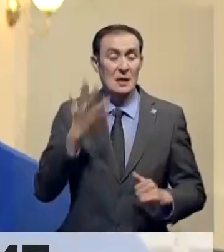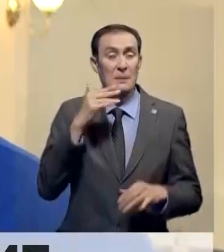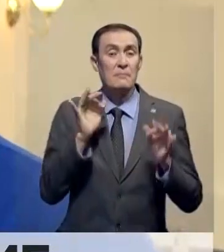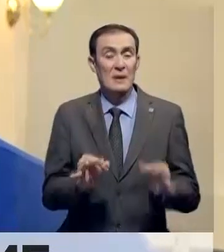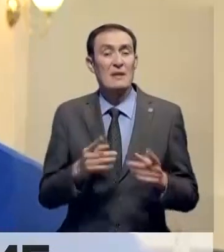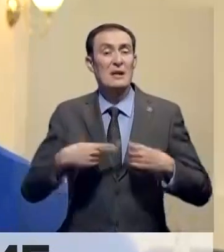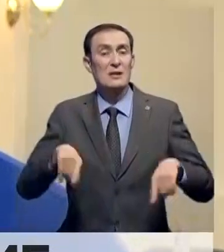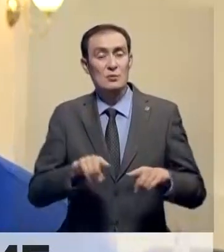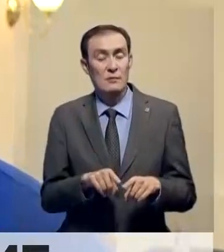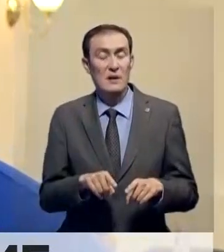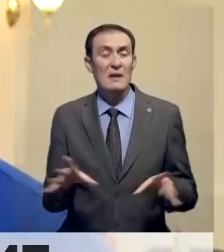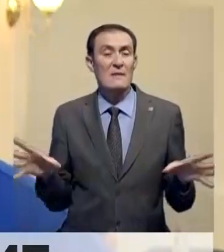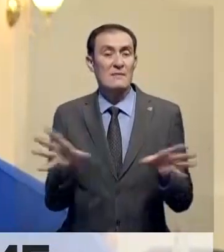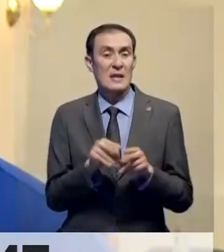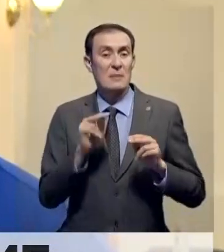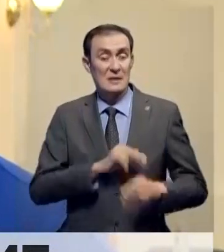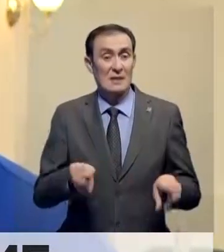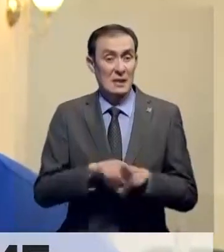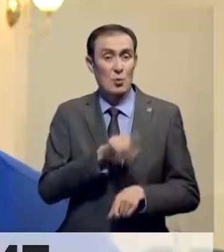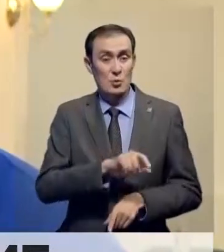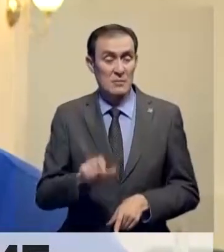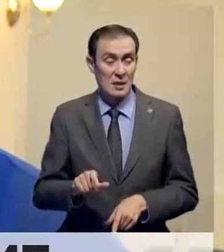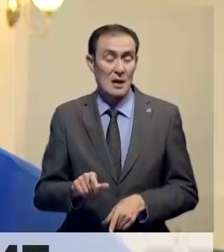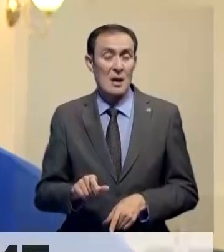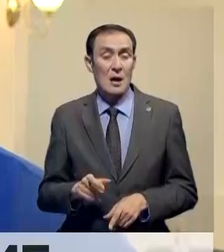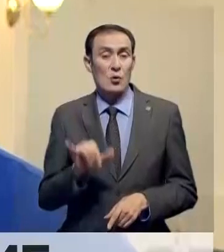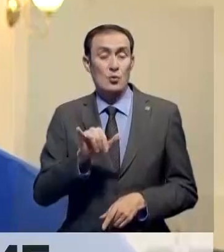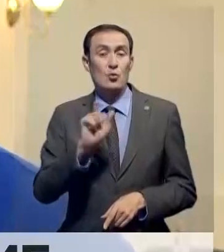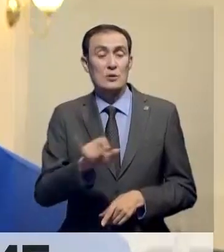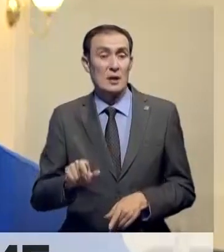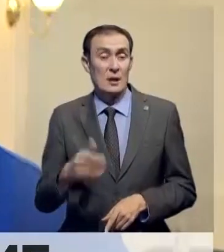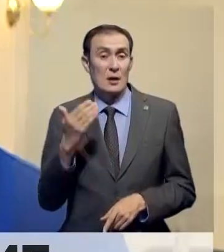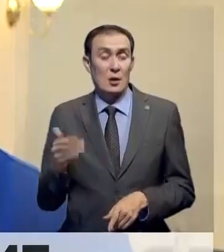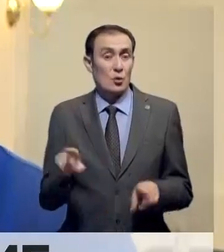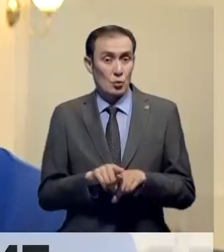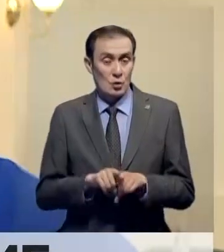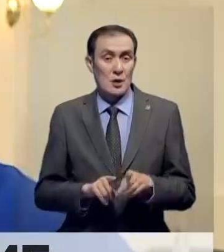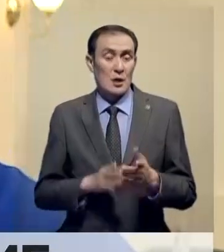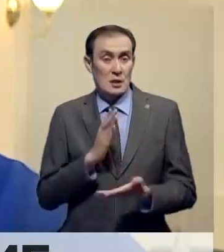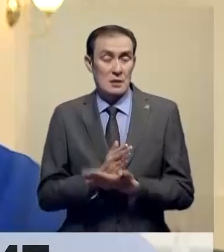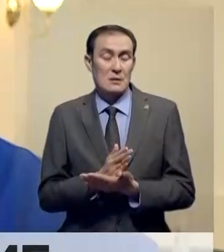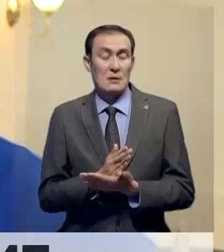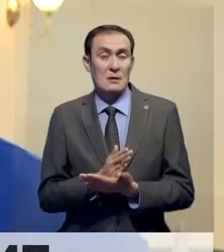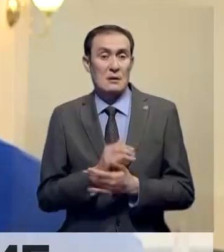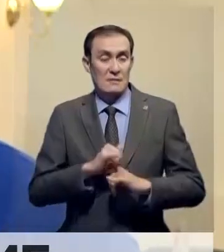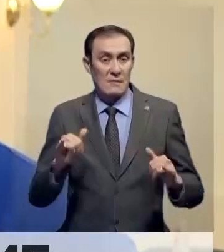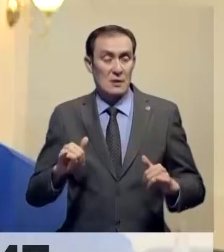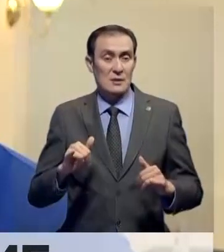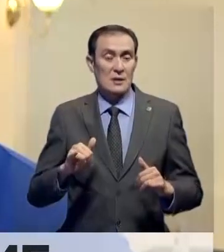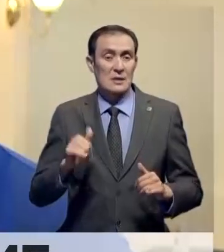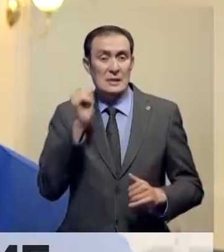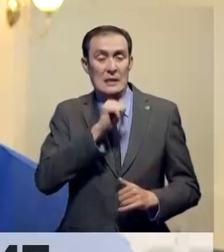правильно организуем взаимодействие с такими людьми, оказывается, у людей без инвалидности тоже развиваются в себе скрытые